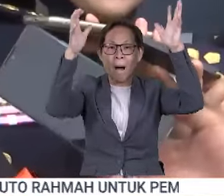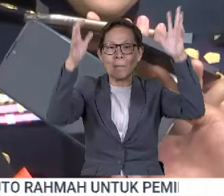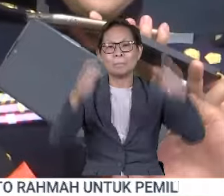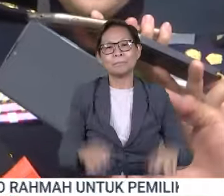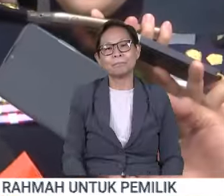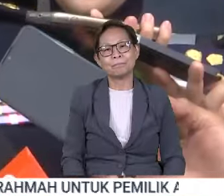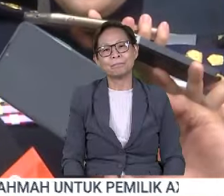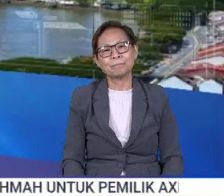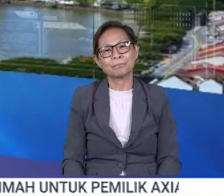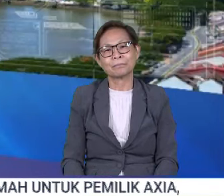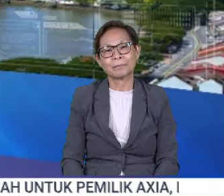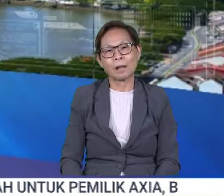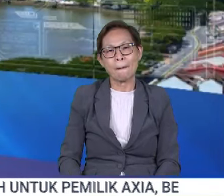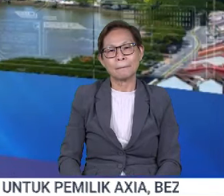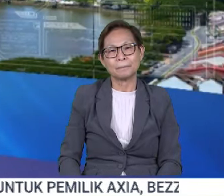ini.